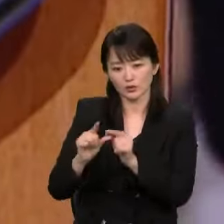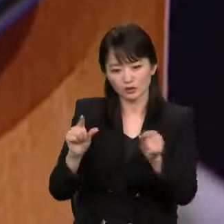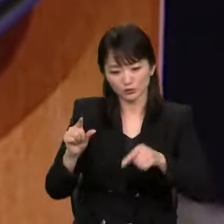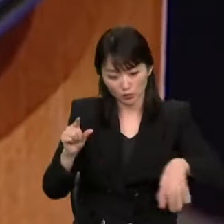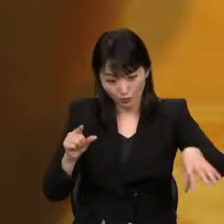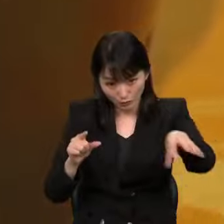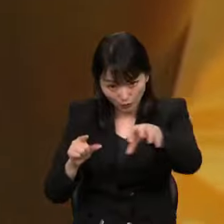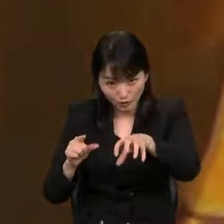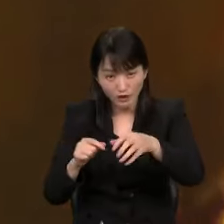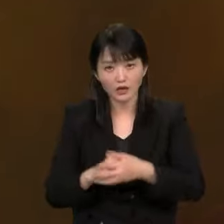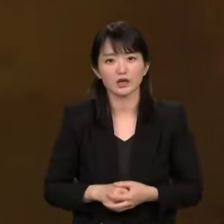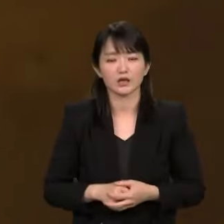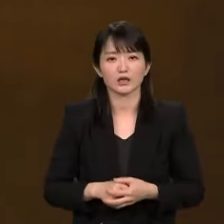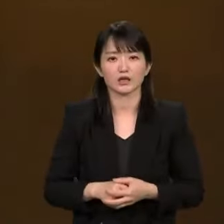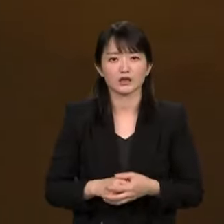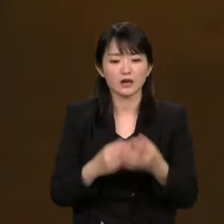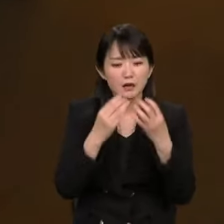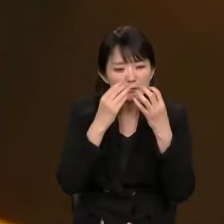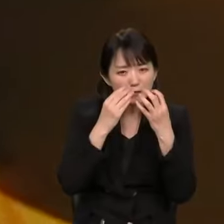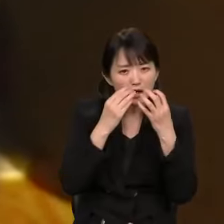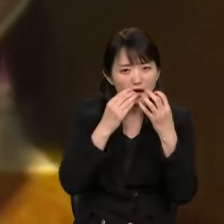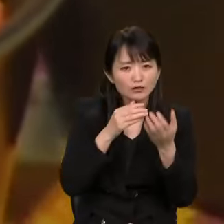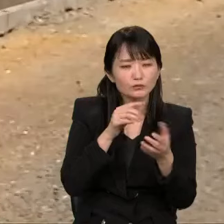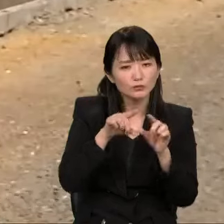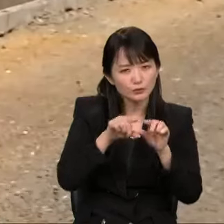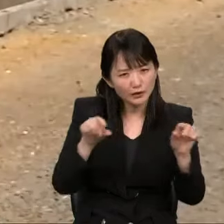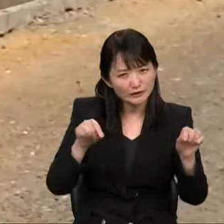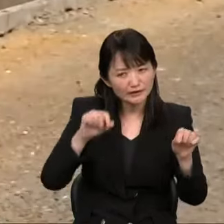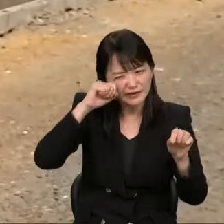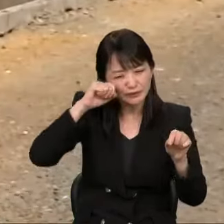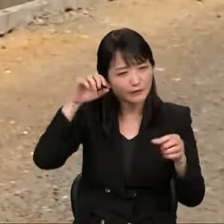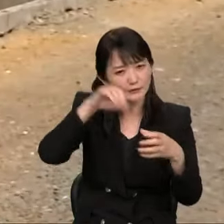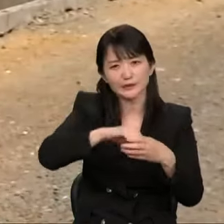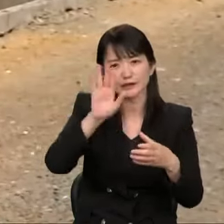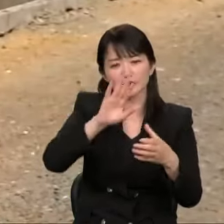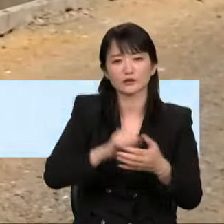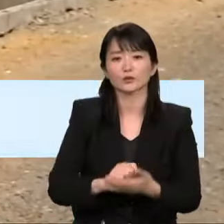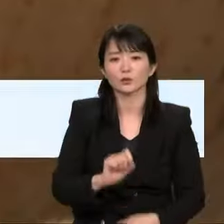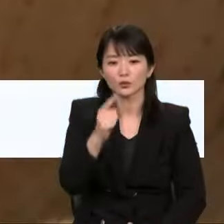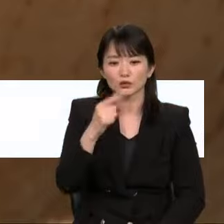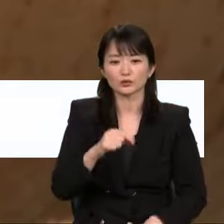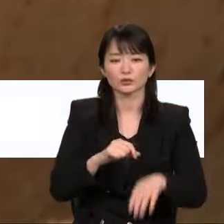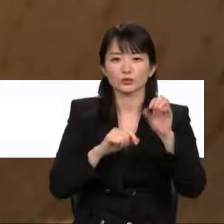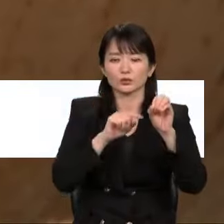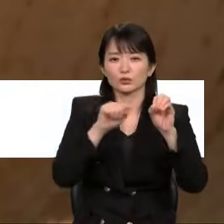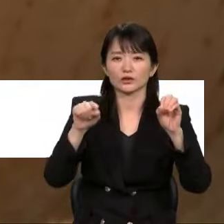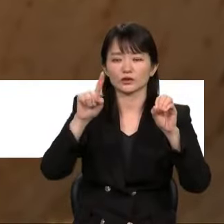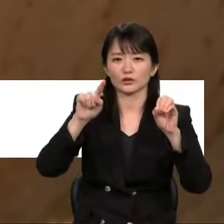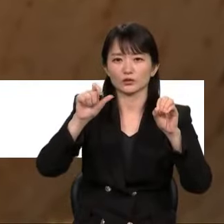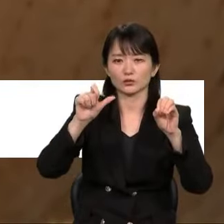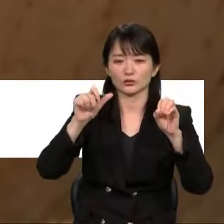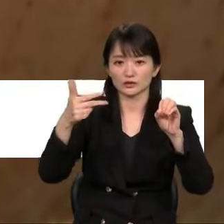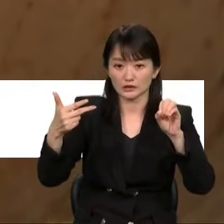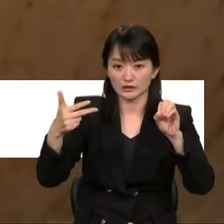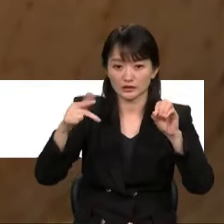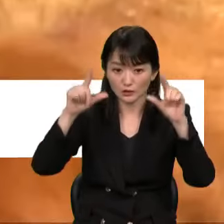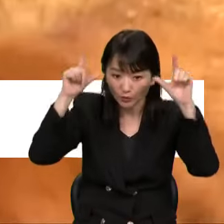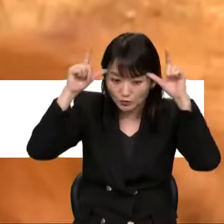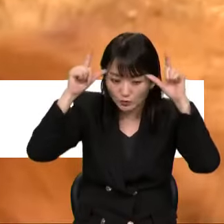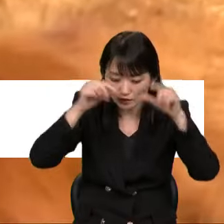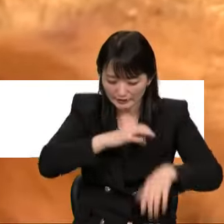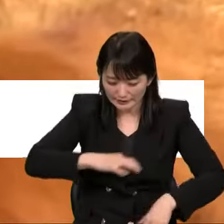매장들도 음식에 생양파를 사용하지 않기 시작했습니다. 발병의 원인이 된 5157 대장균은 주로 소의 장 표면에